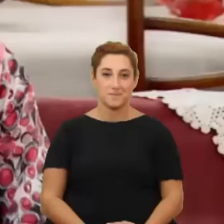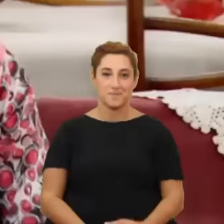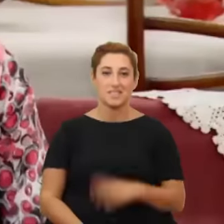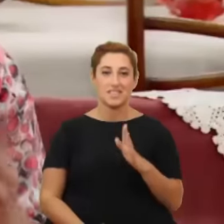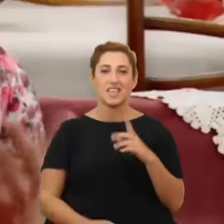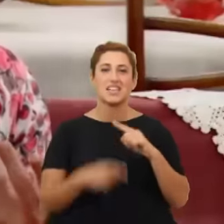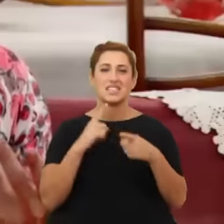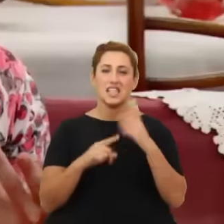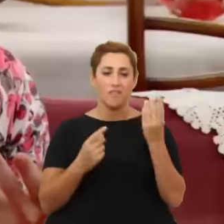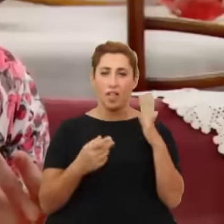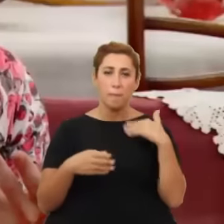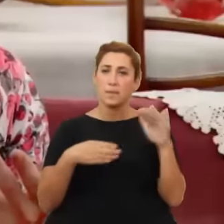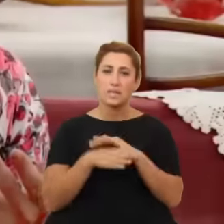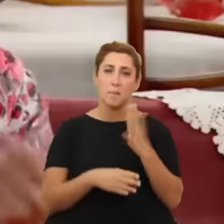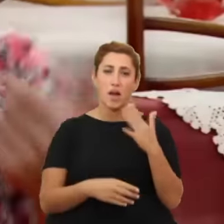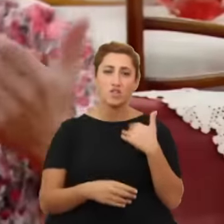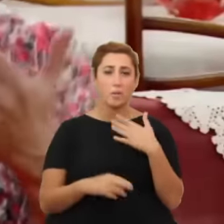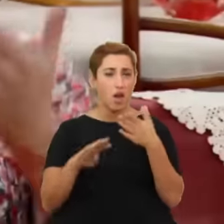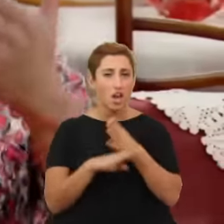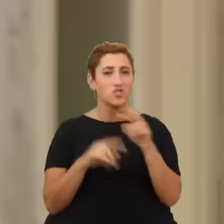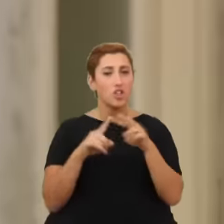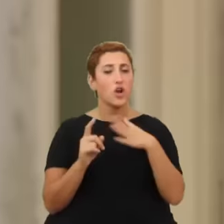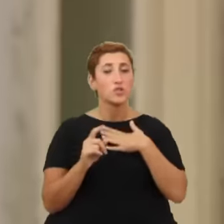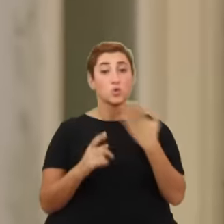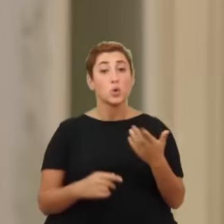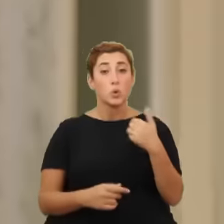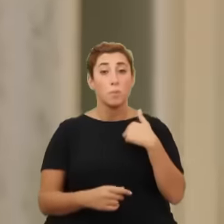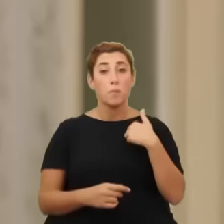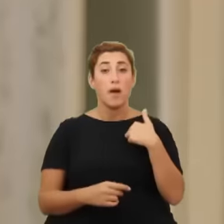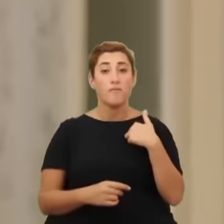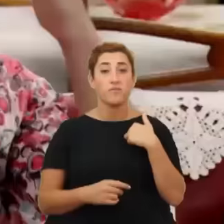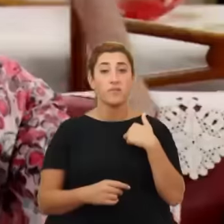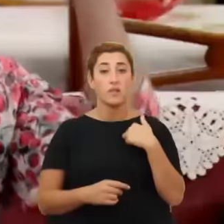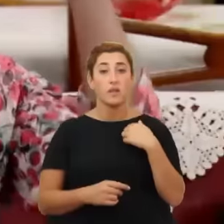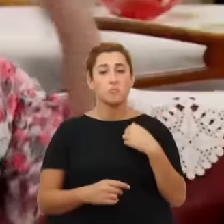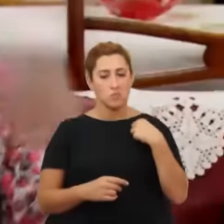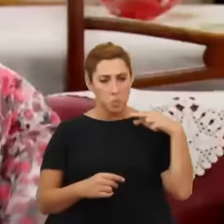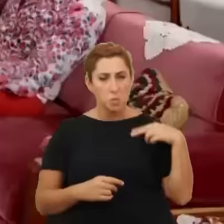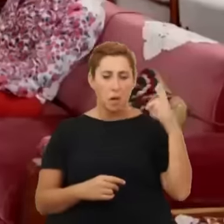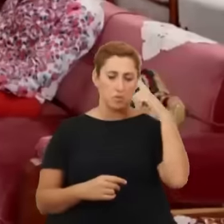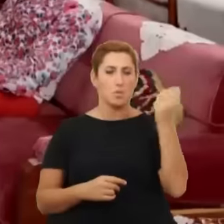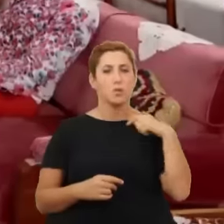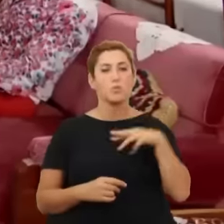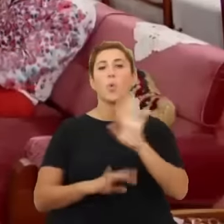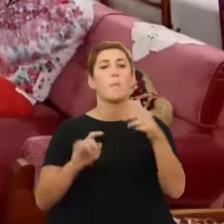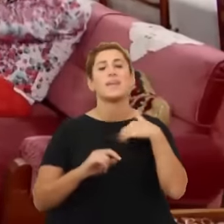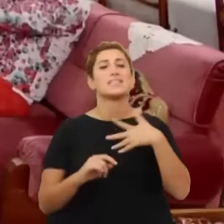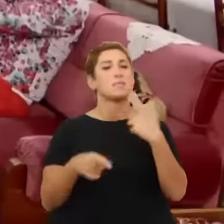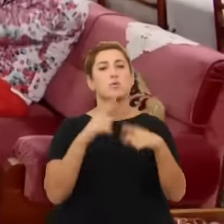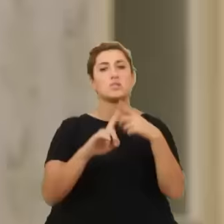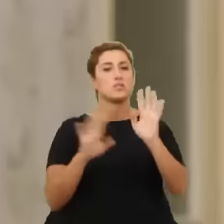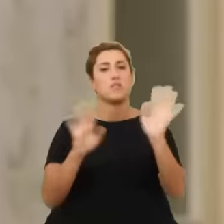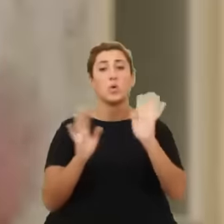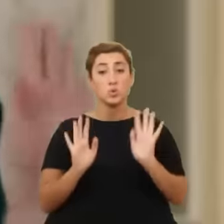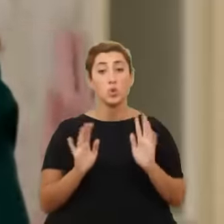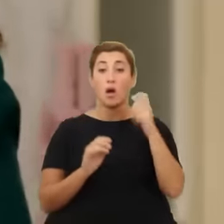Ya siyasete falan mı girsem acaba ben ya? Hakikaten Nazlı canım, çünkü ben aldım mı başımı yürüyorum yani. Yok, ben istemiyorum siyaset miyaset